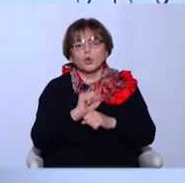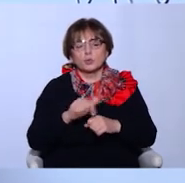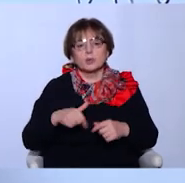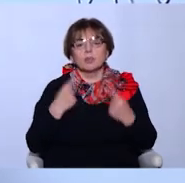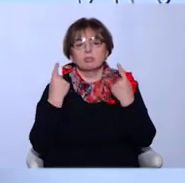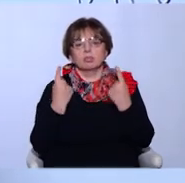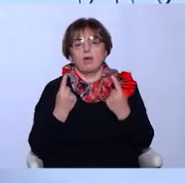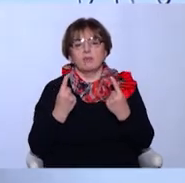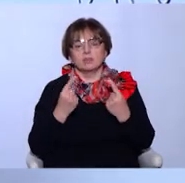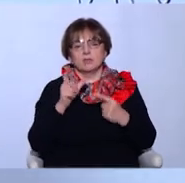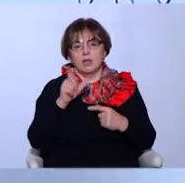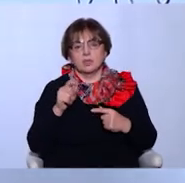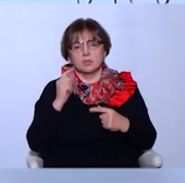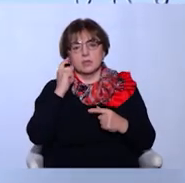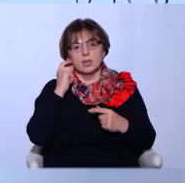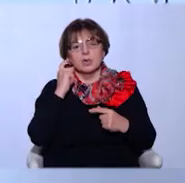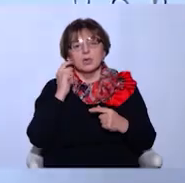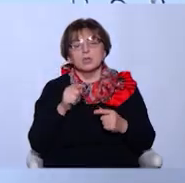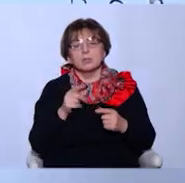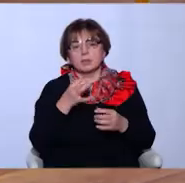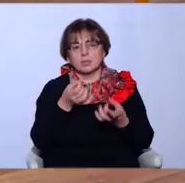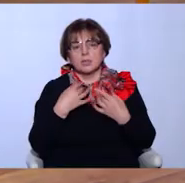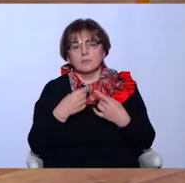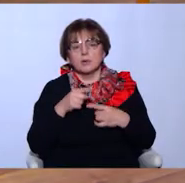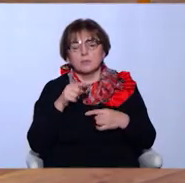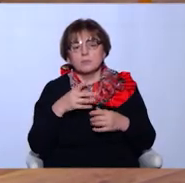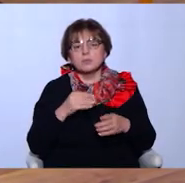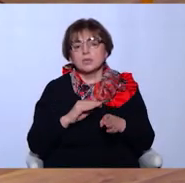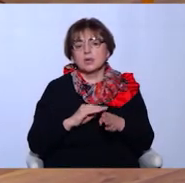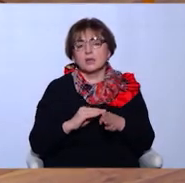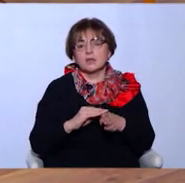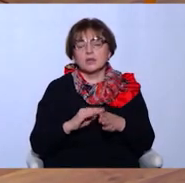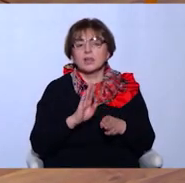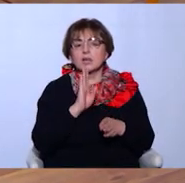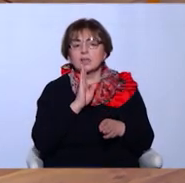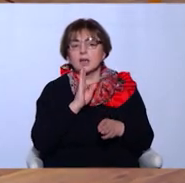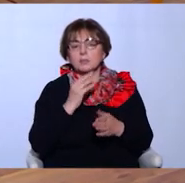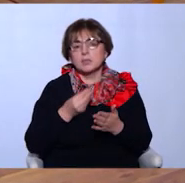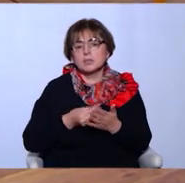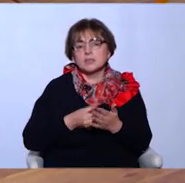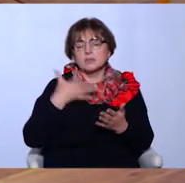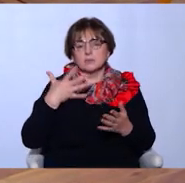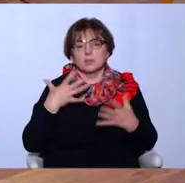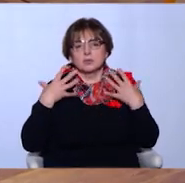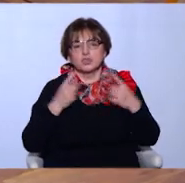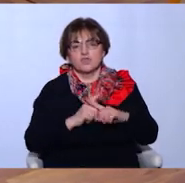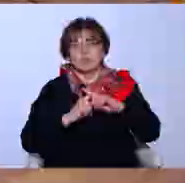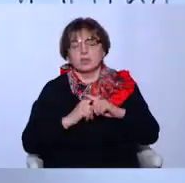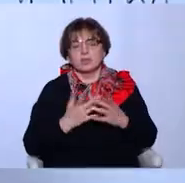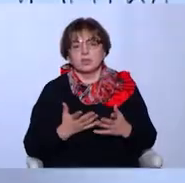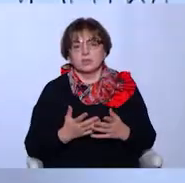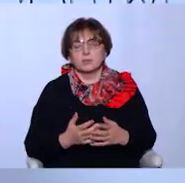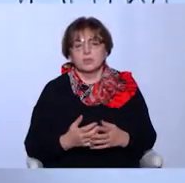ხო? ვიცით და იქ პატარა დეტალსაც გვეუბნება, რომ მისი გვარის ქალები ძვირფას ჯუბას ატარებდნენ და